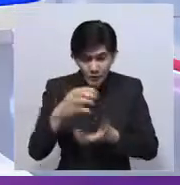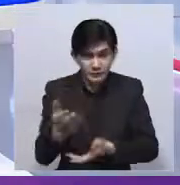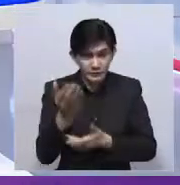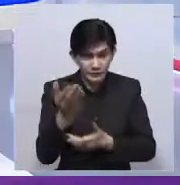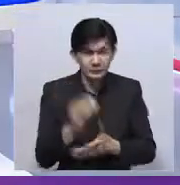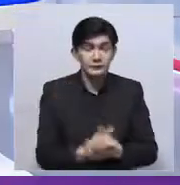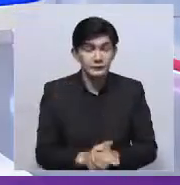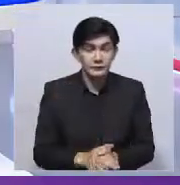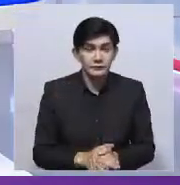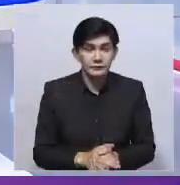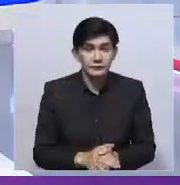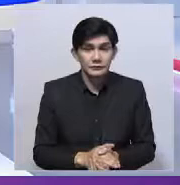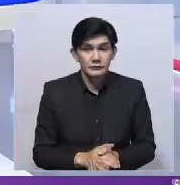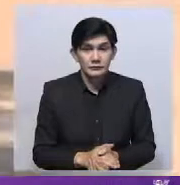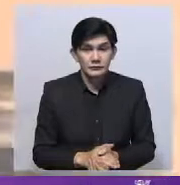ไรจากรายงานพิเศษค่ะ